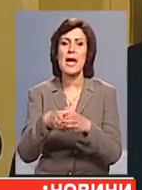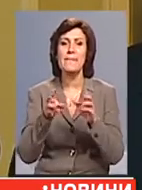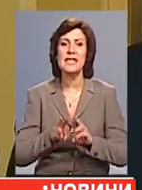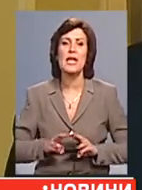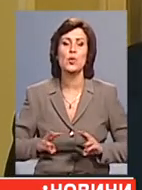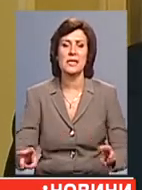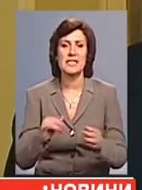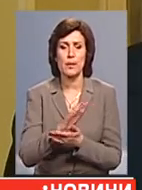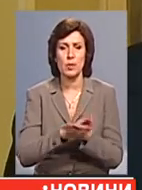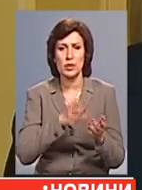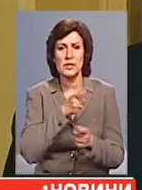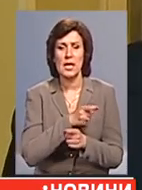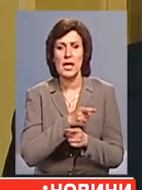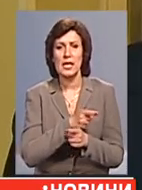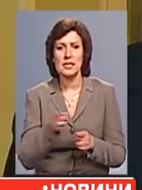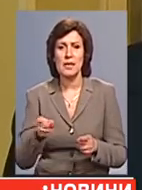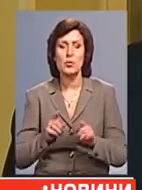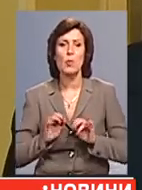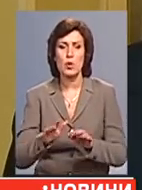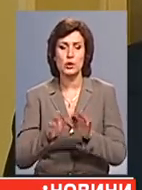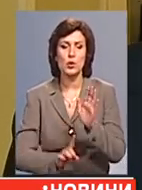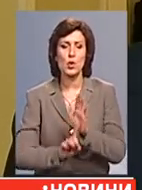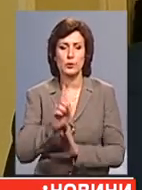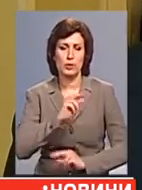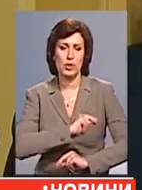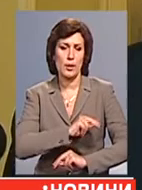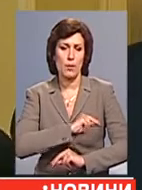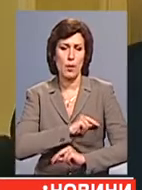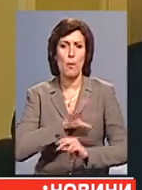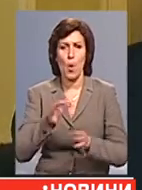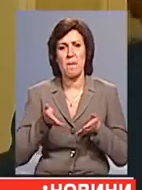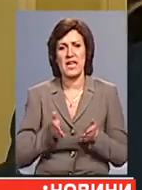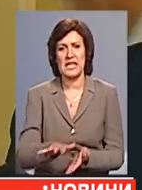продовжимо тендерну процедуру і розпочнемо роботу по перинатальному центру.